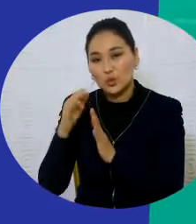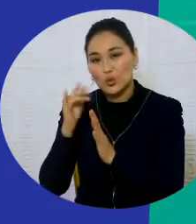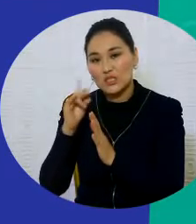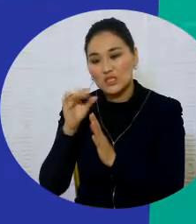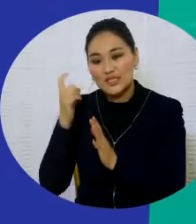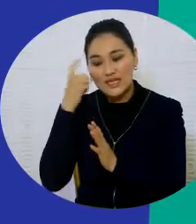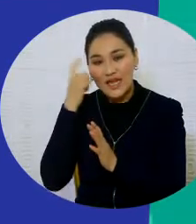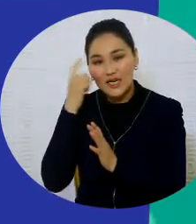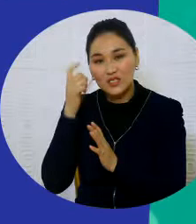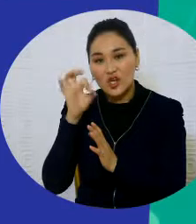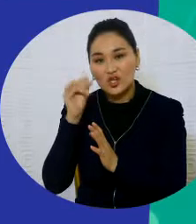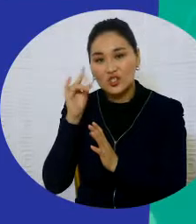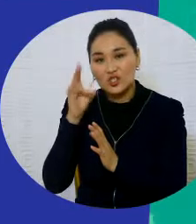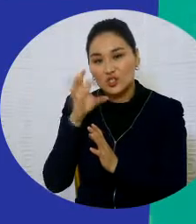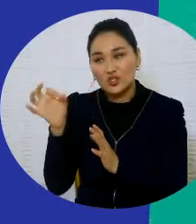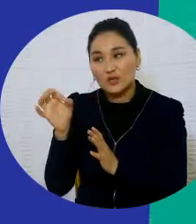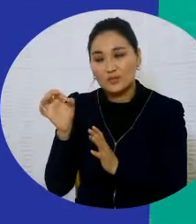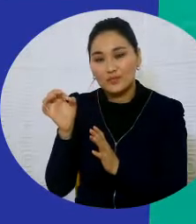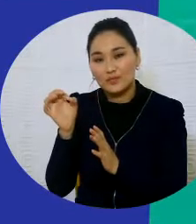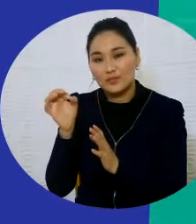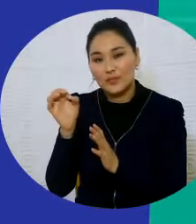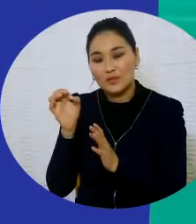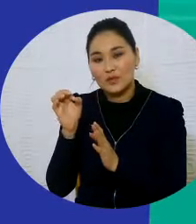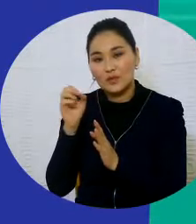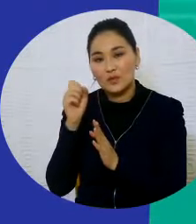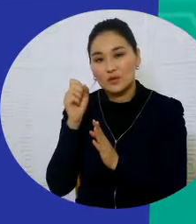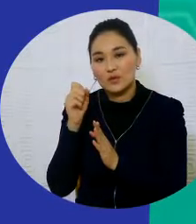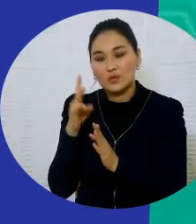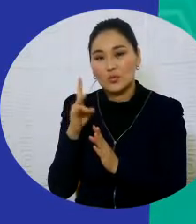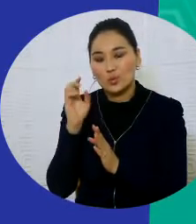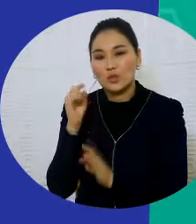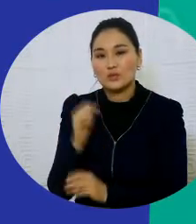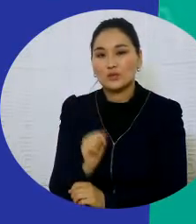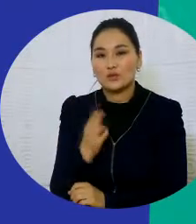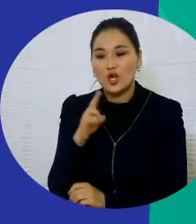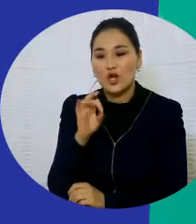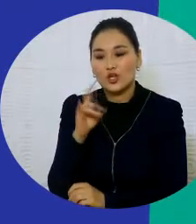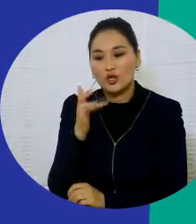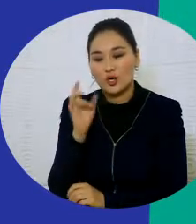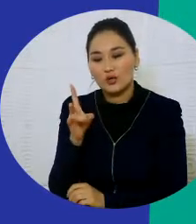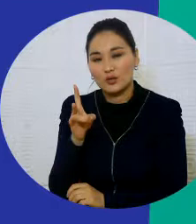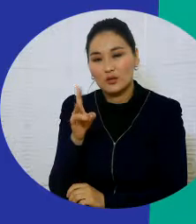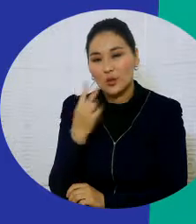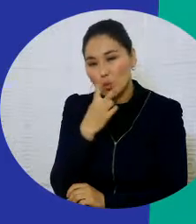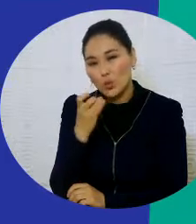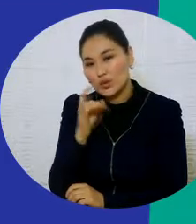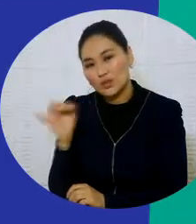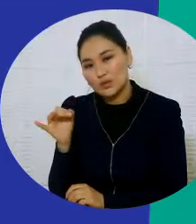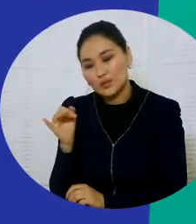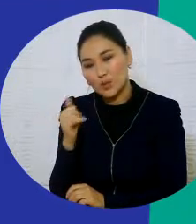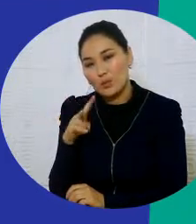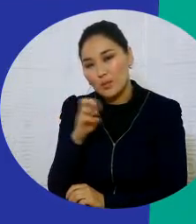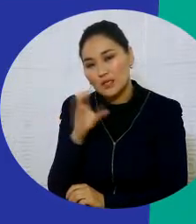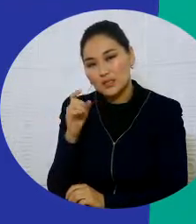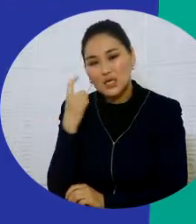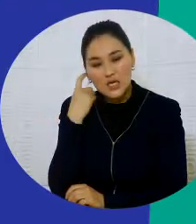нь чихний дун ба тархинд очино. Дотор чихэвчээр сонсох үед дууны дөлгөөн шууд дунд чихэнд очино. Үүний